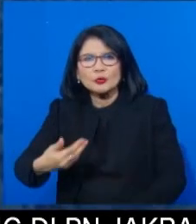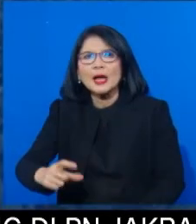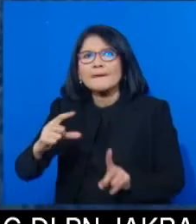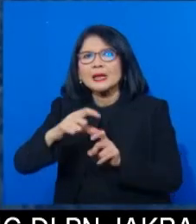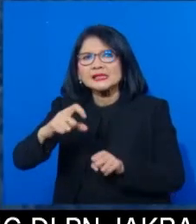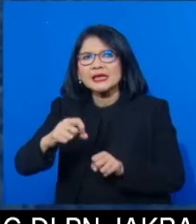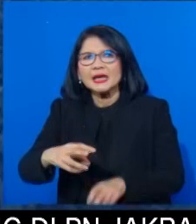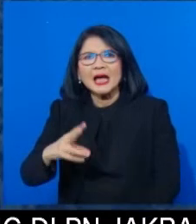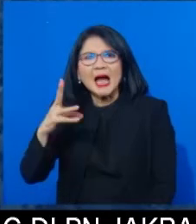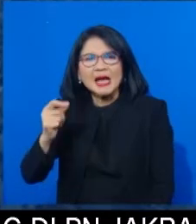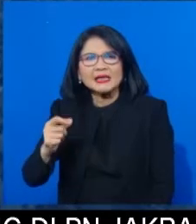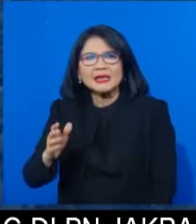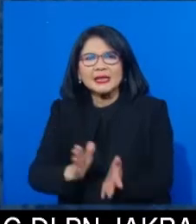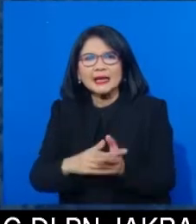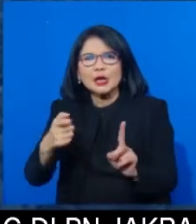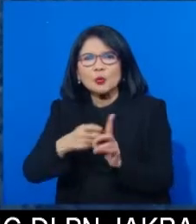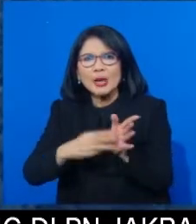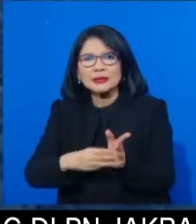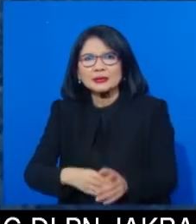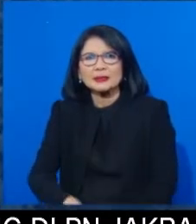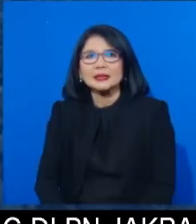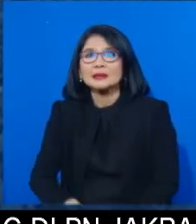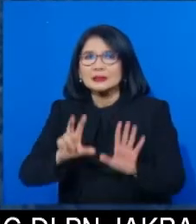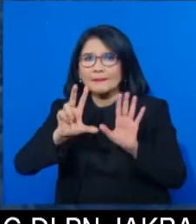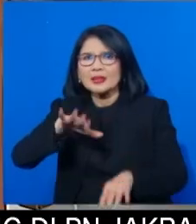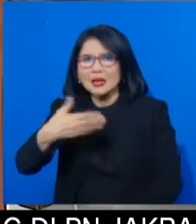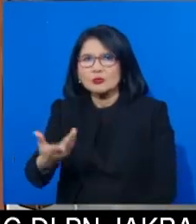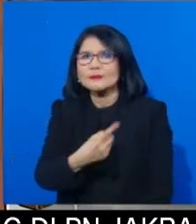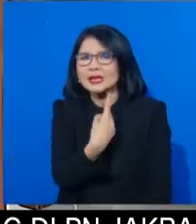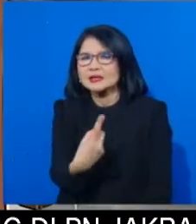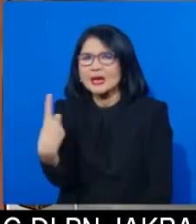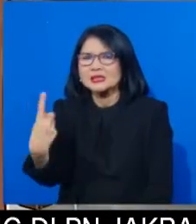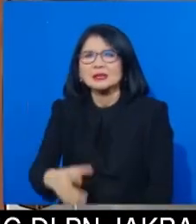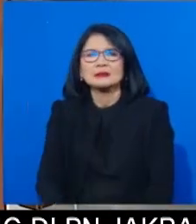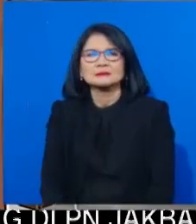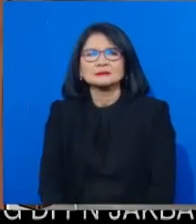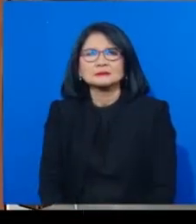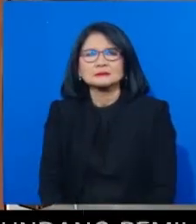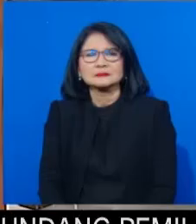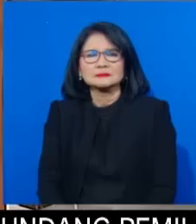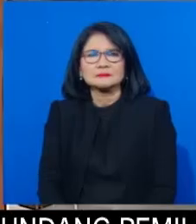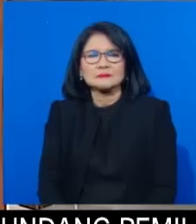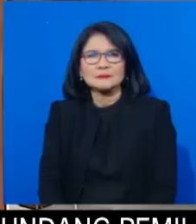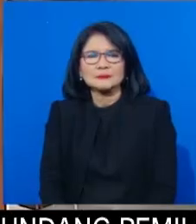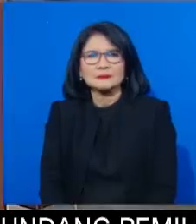Chandrawati, Riki dan Kuat masing-masing penjara 8 tahun. Tim Liputan CNN Indonesia.